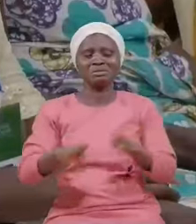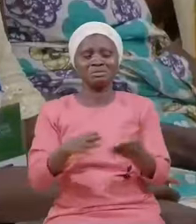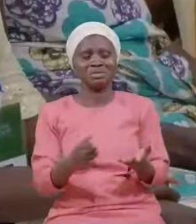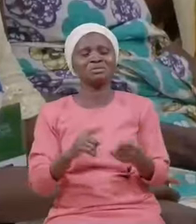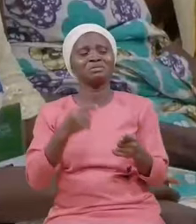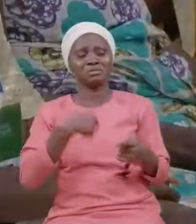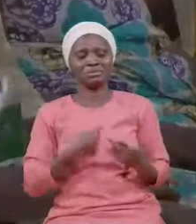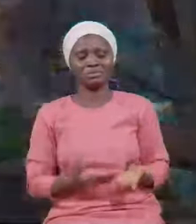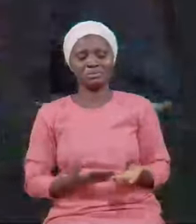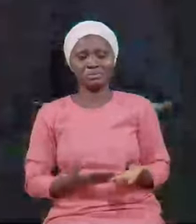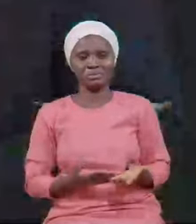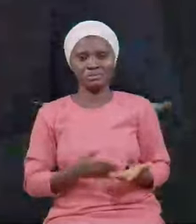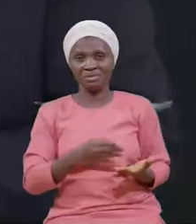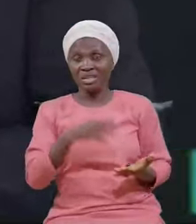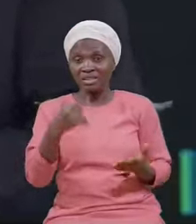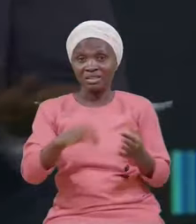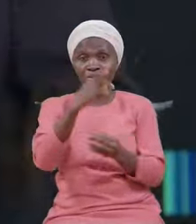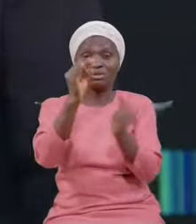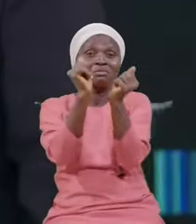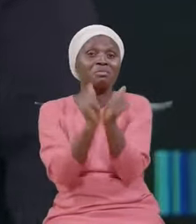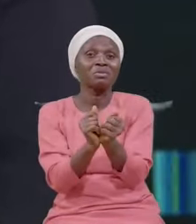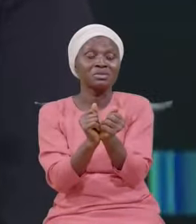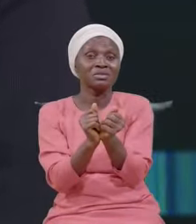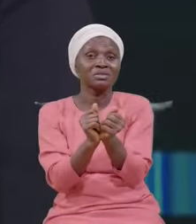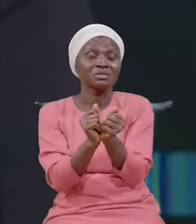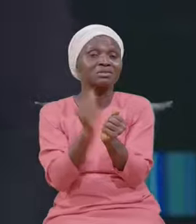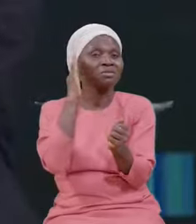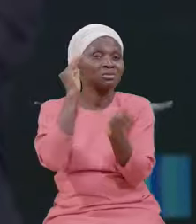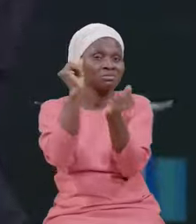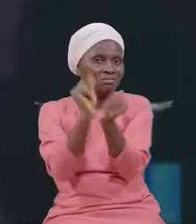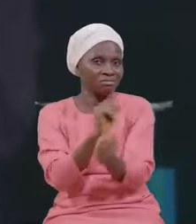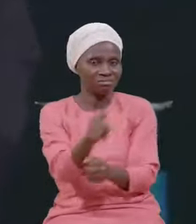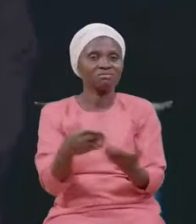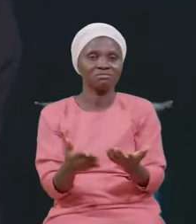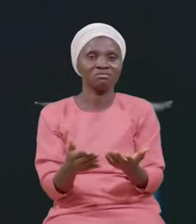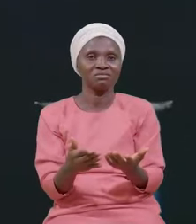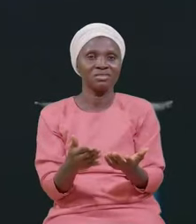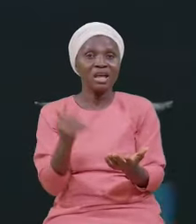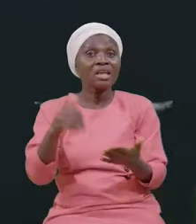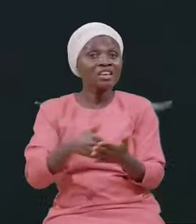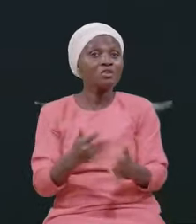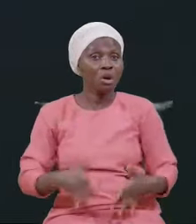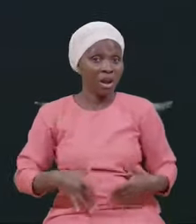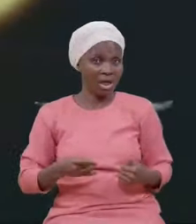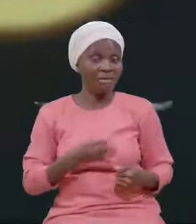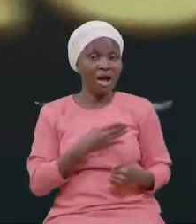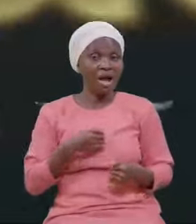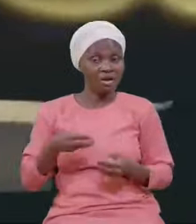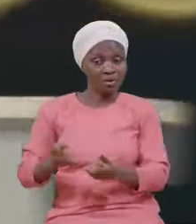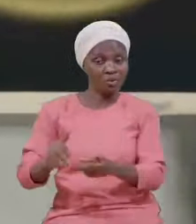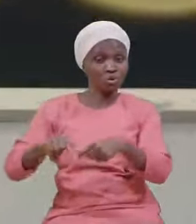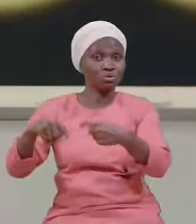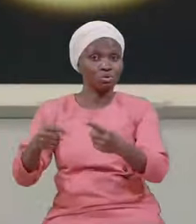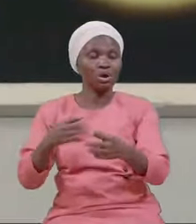par la crainte. Mais si tu as appris la nouvelle vie que tu dois mener et la direction dans laquelle tu dois suivre,